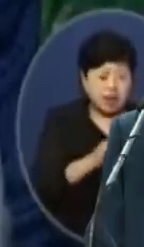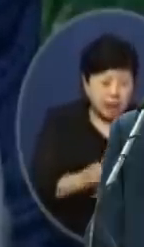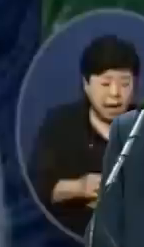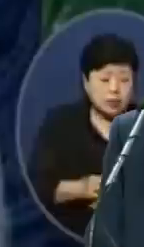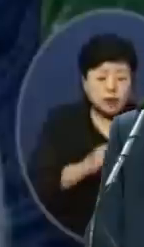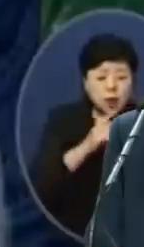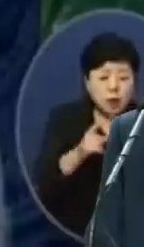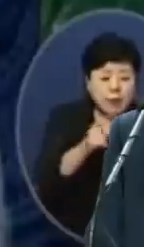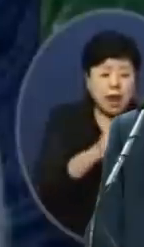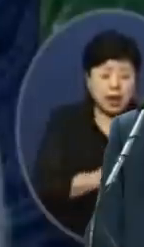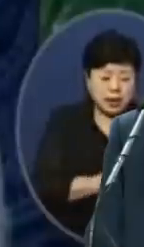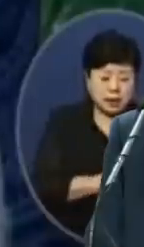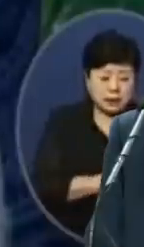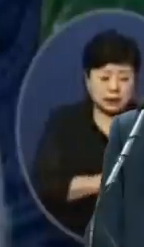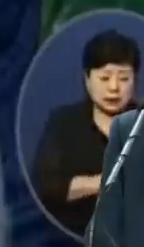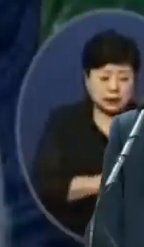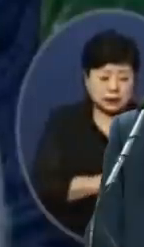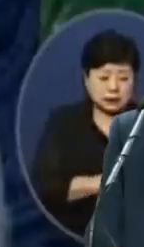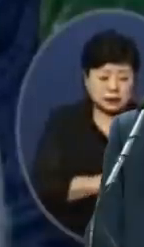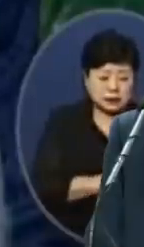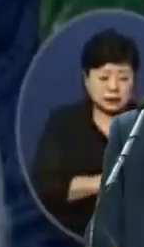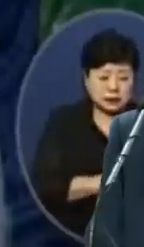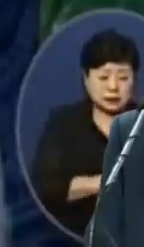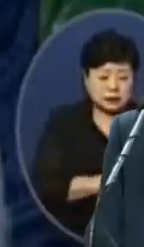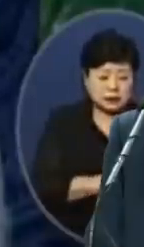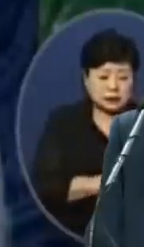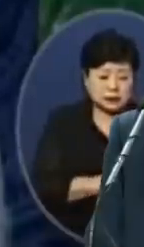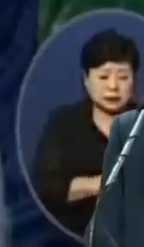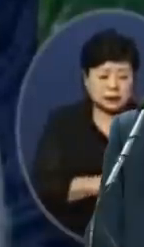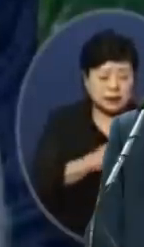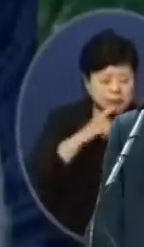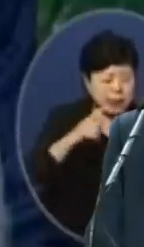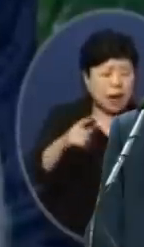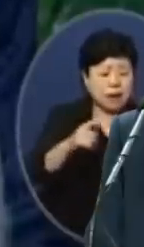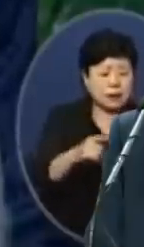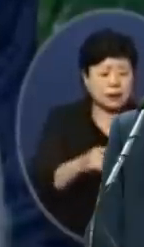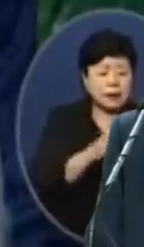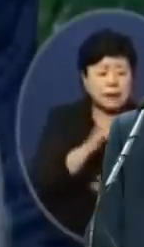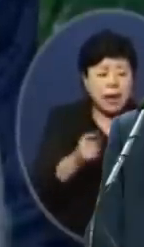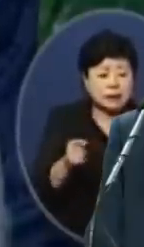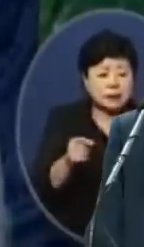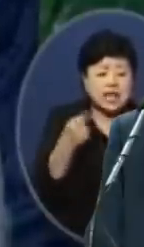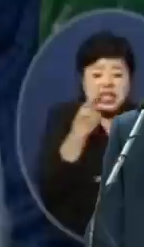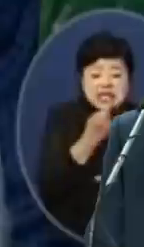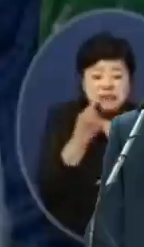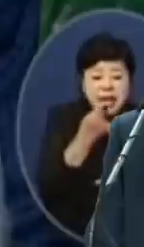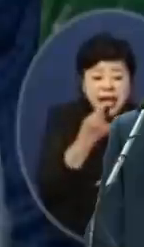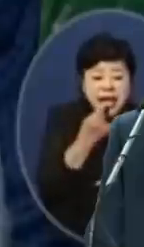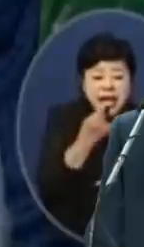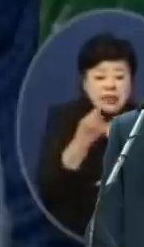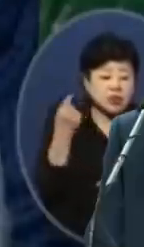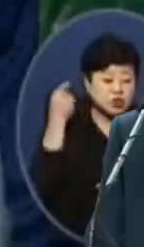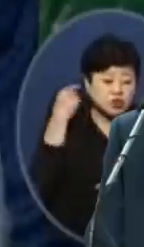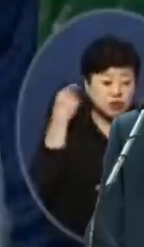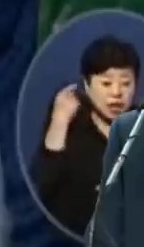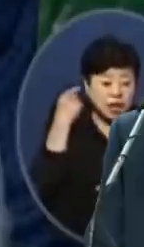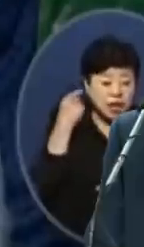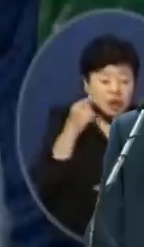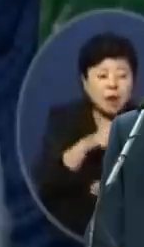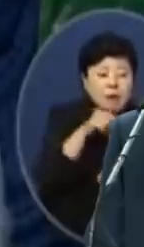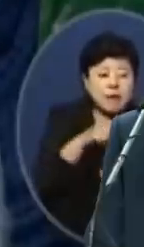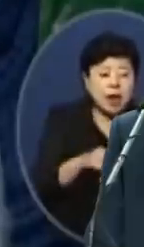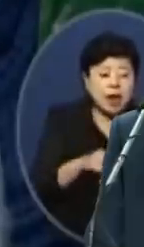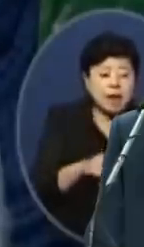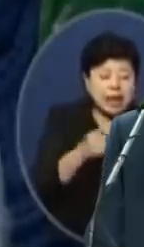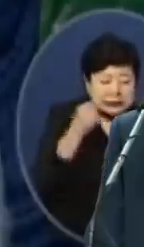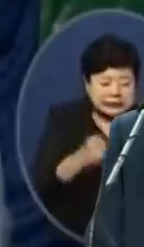그 하나님 말씀을 말씀하면 말씀이 내 입에서 내 귀로 들어가서 내 마음속에